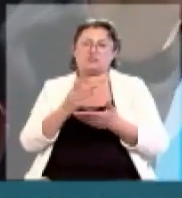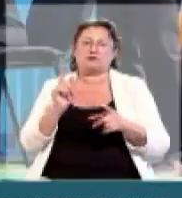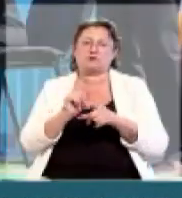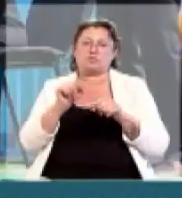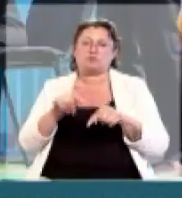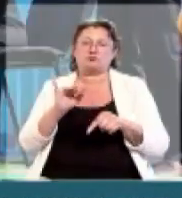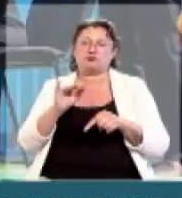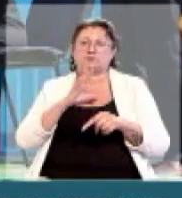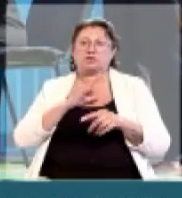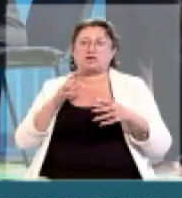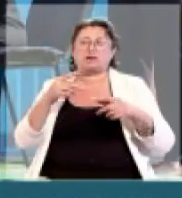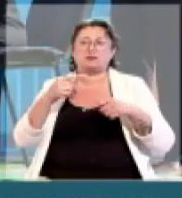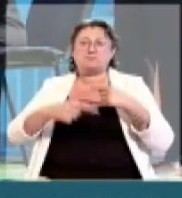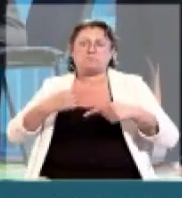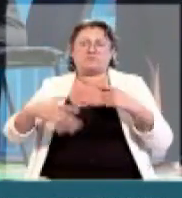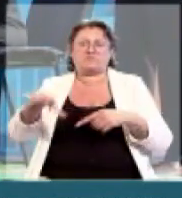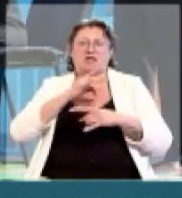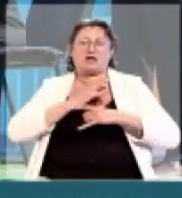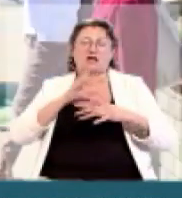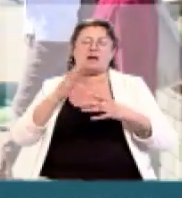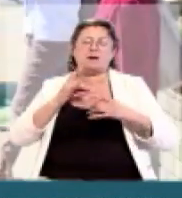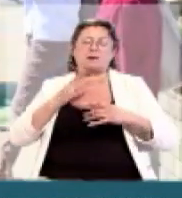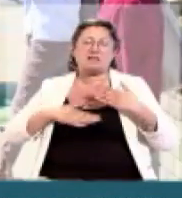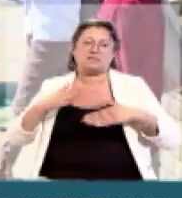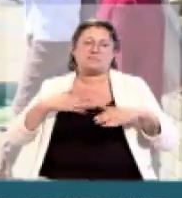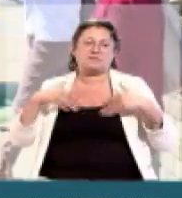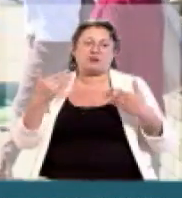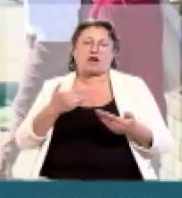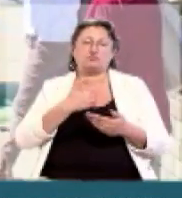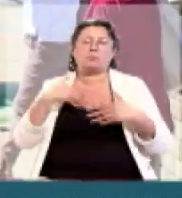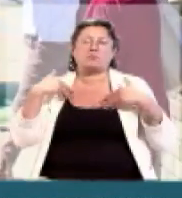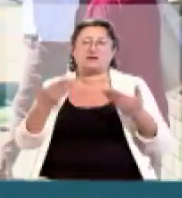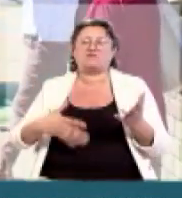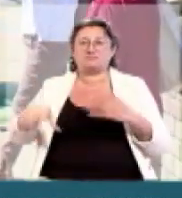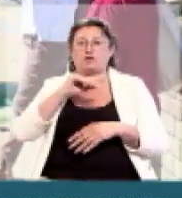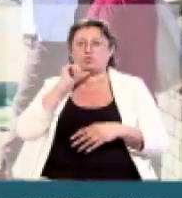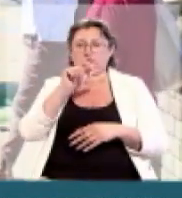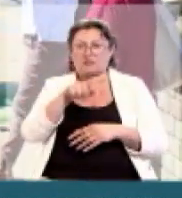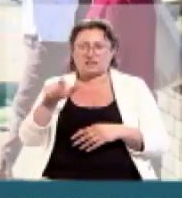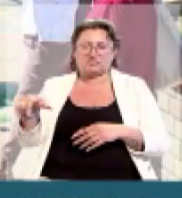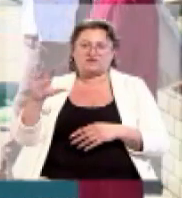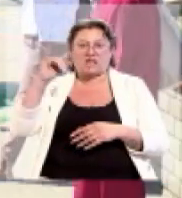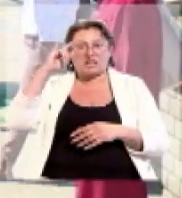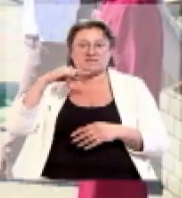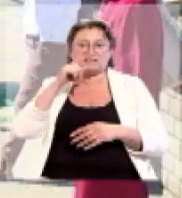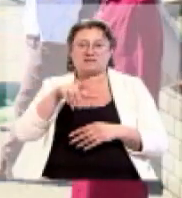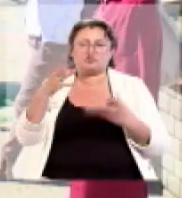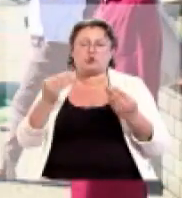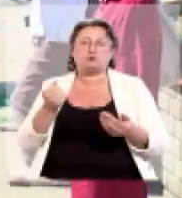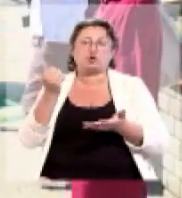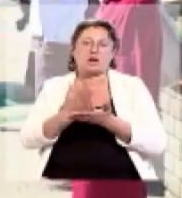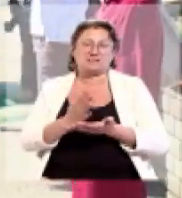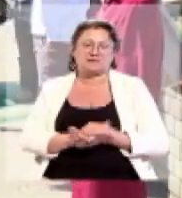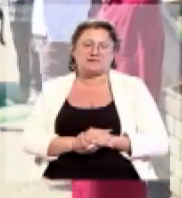же образовала целый калейдоскоп радужных поздравлений. Хочу поздравить всех кустанайцев, всех казахстанцев с Днем